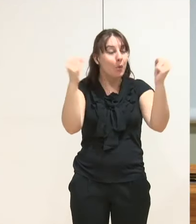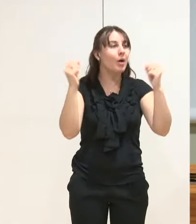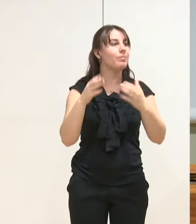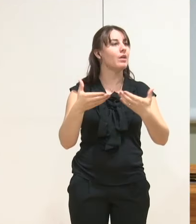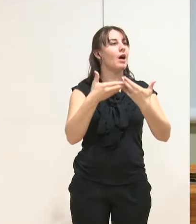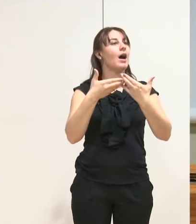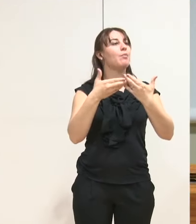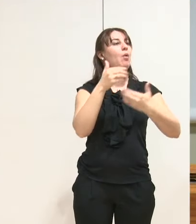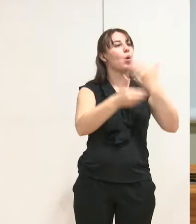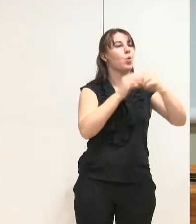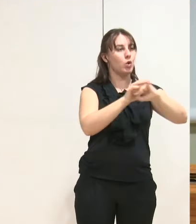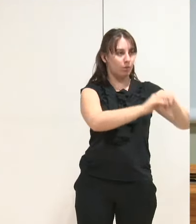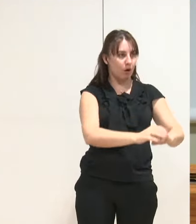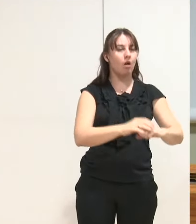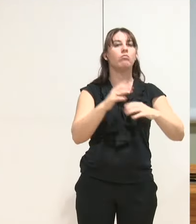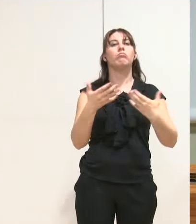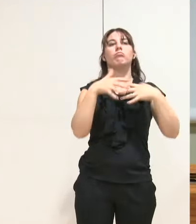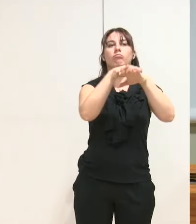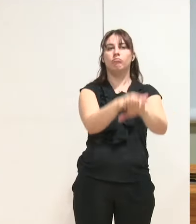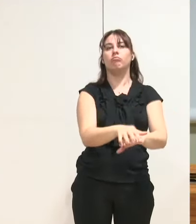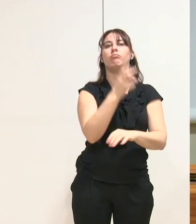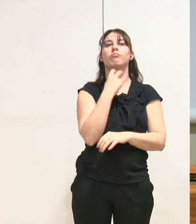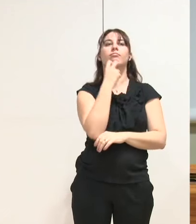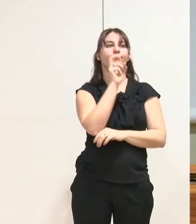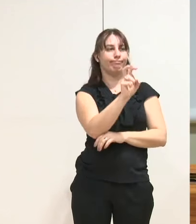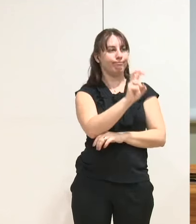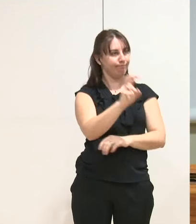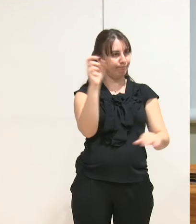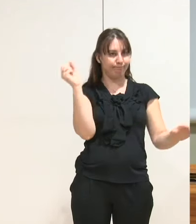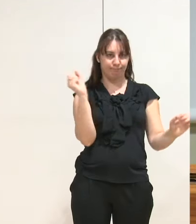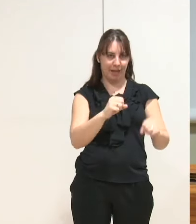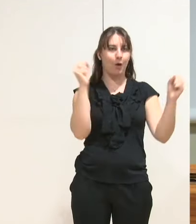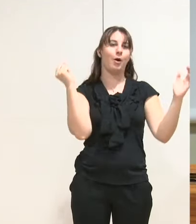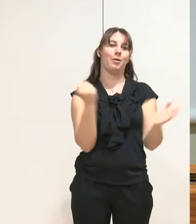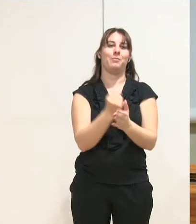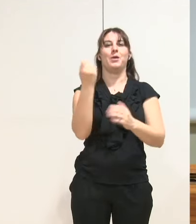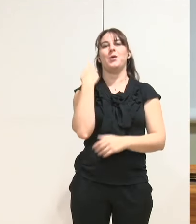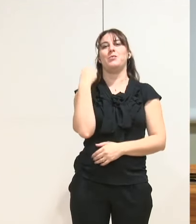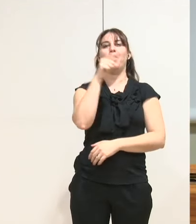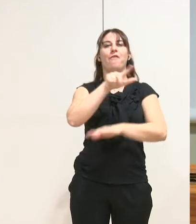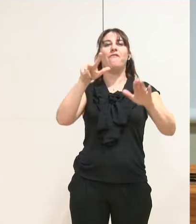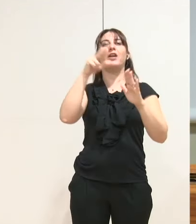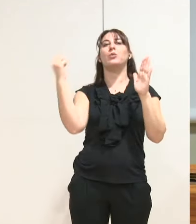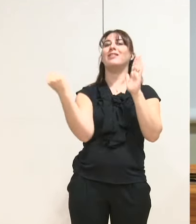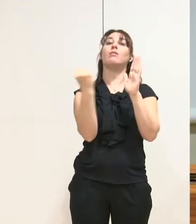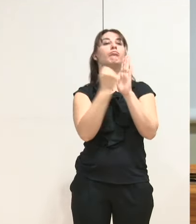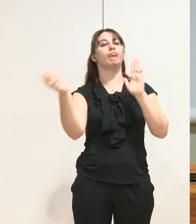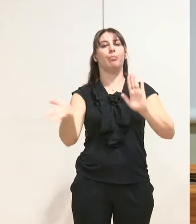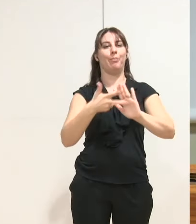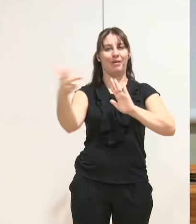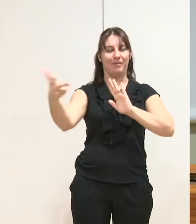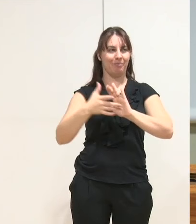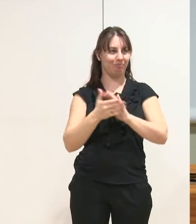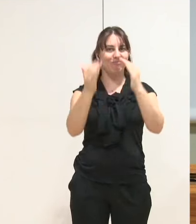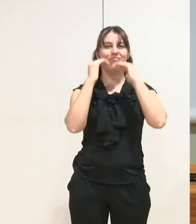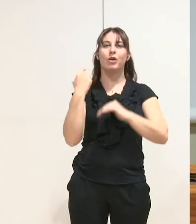gauche et de progrès également rassemblement citoyen de la gauche et écologistes également délibération numéro 28 adopté la